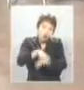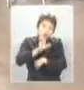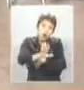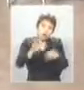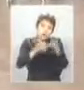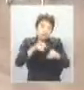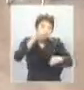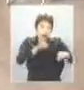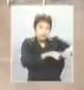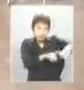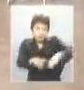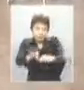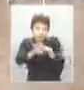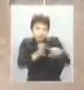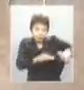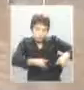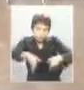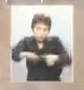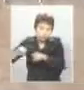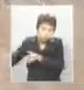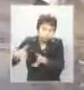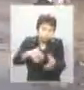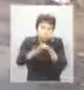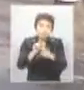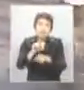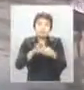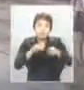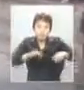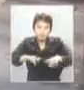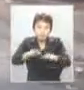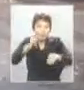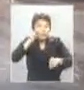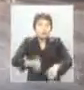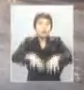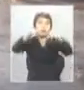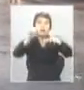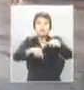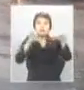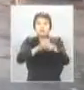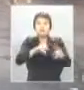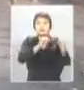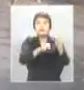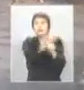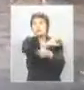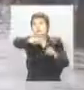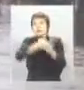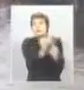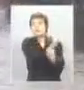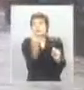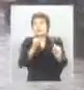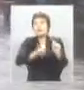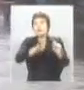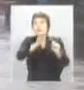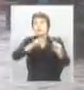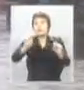ไลจากลำน้ำร่องช้างและทลักษเข้าท่วมชุชนในเขทเทบลเมองดอกคำใต้ทั้ง 4 ตำบนได้แก่ตำบบุเกิด